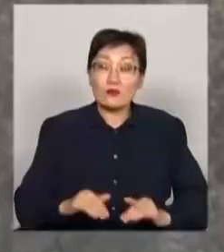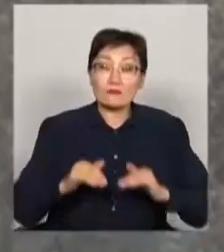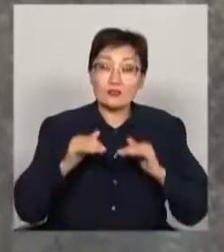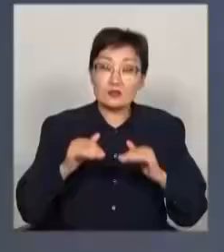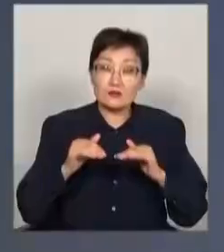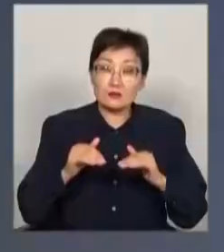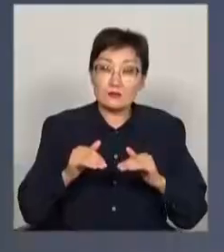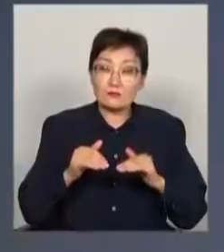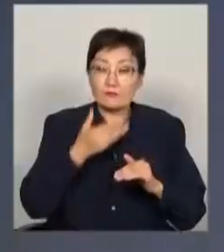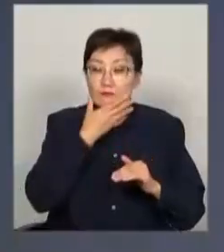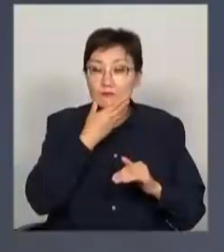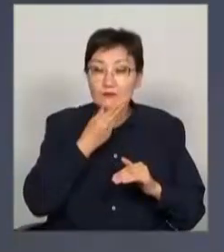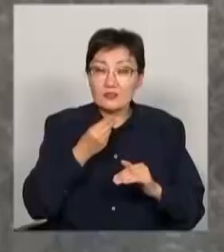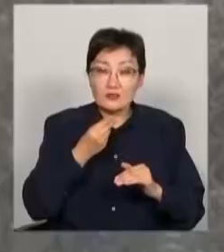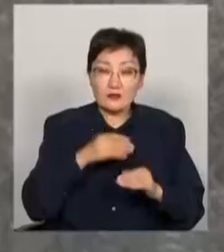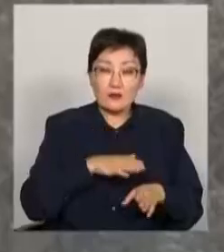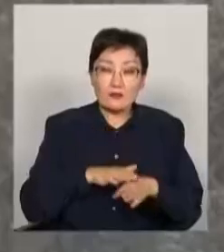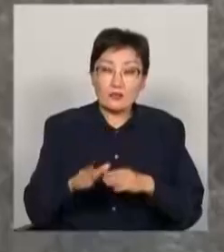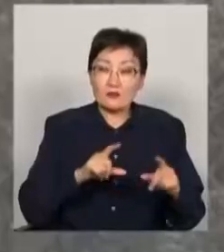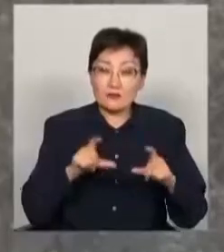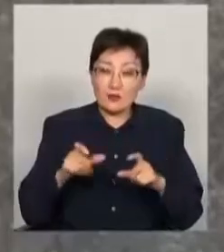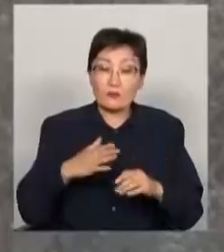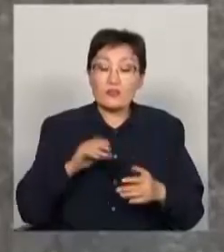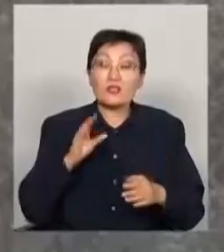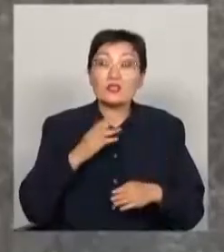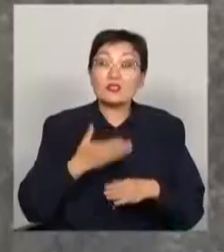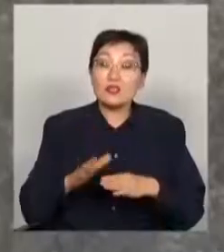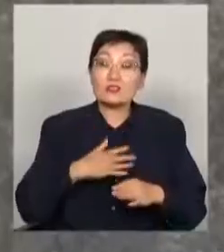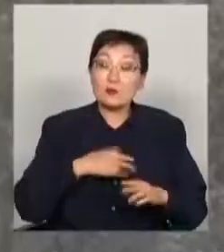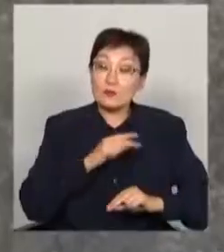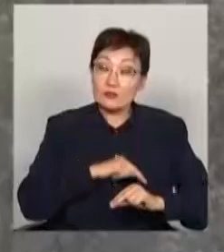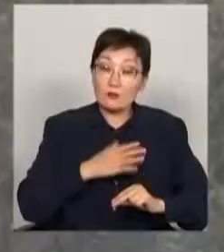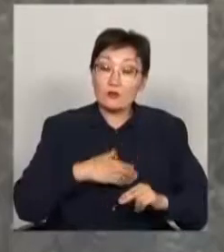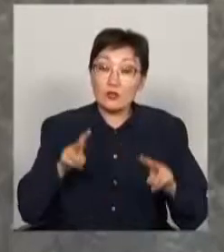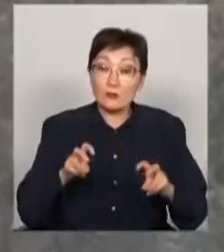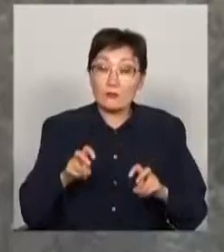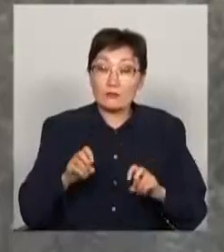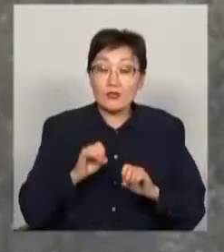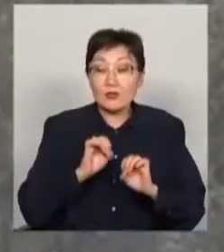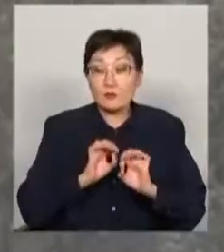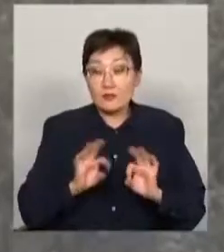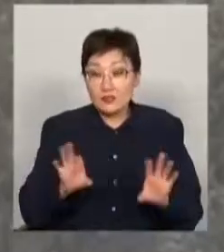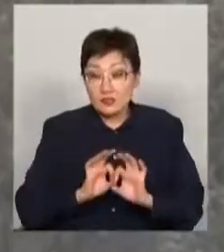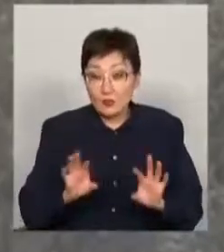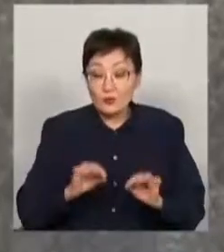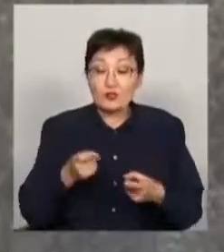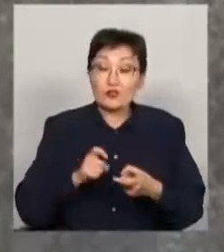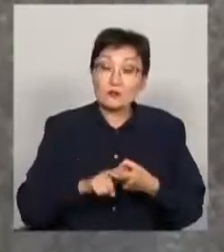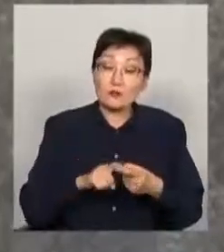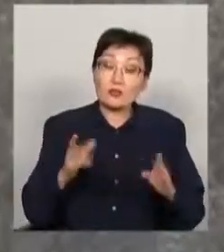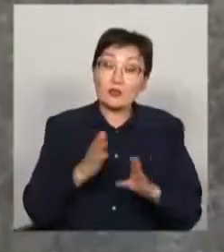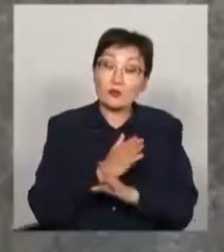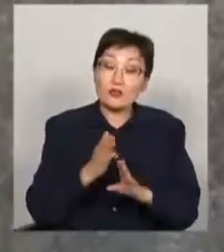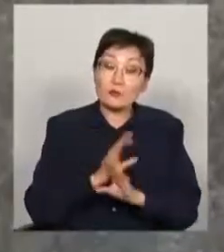недооцененный там нереализованный потенциал часть нашей миссии это то что мы называем просвещение то что связано с эко